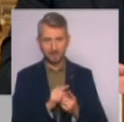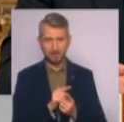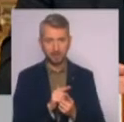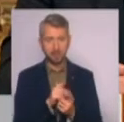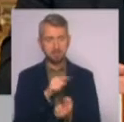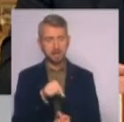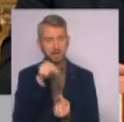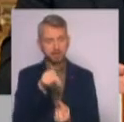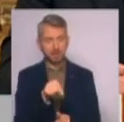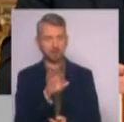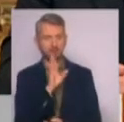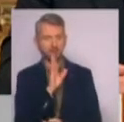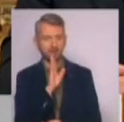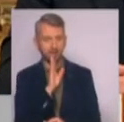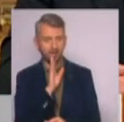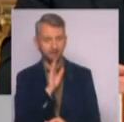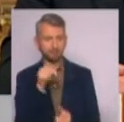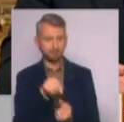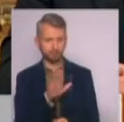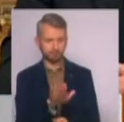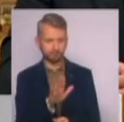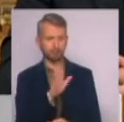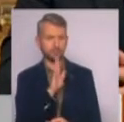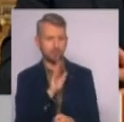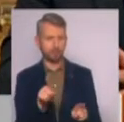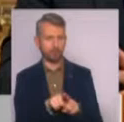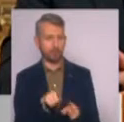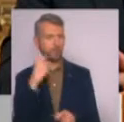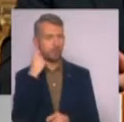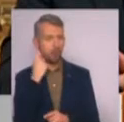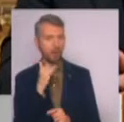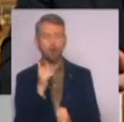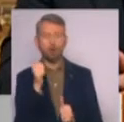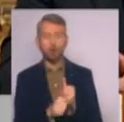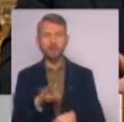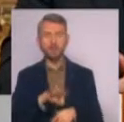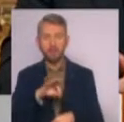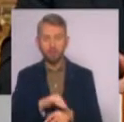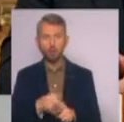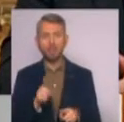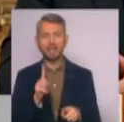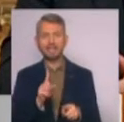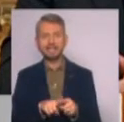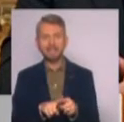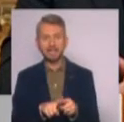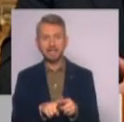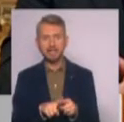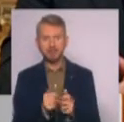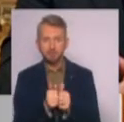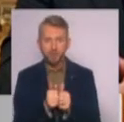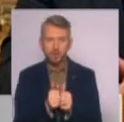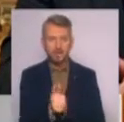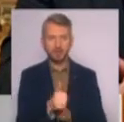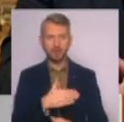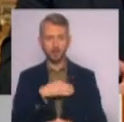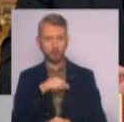притаманних жінкам цього віку. І, як кажуть, кожне захворювання – це прорив нашої імунної системи. Я